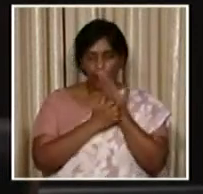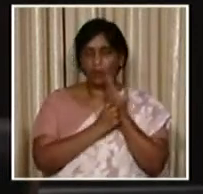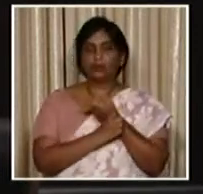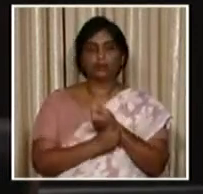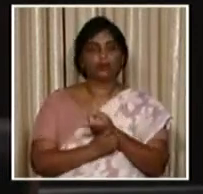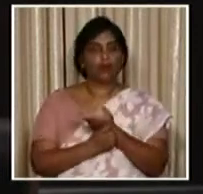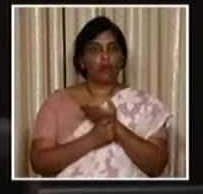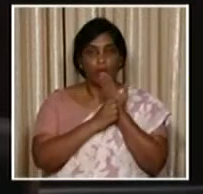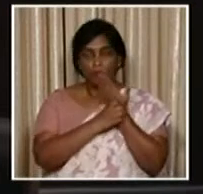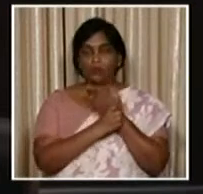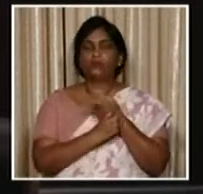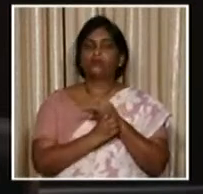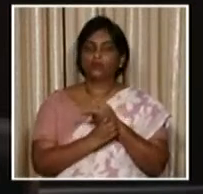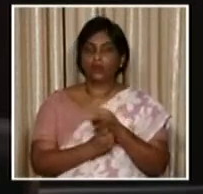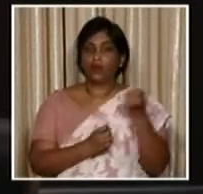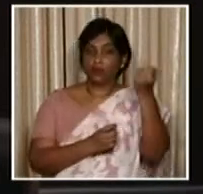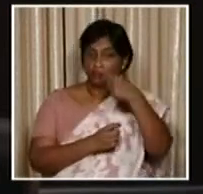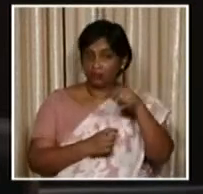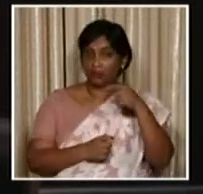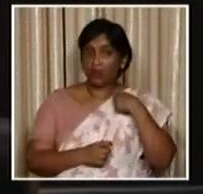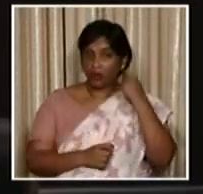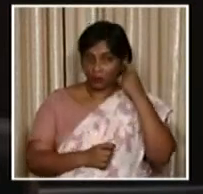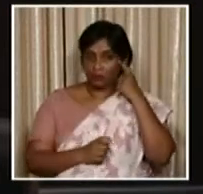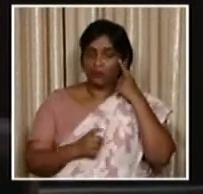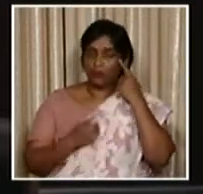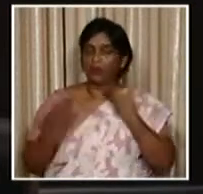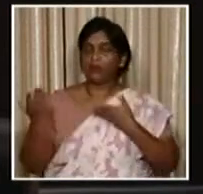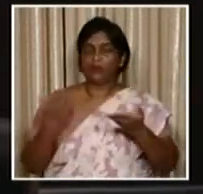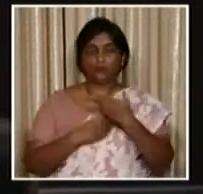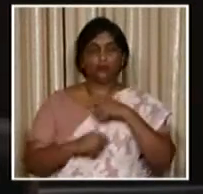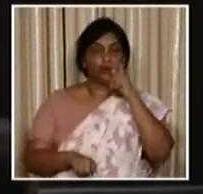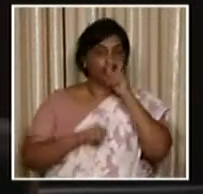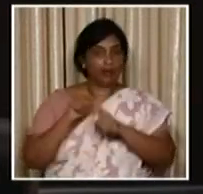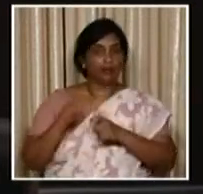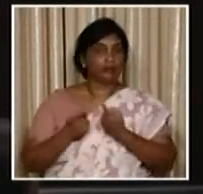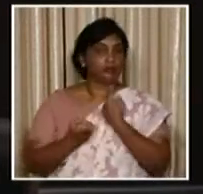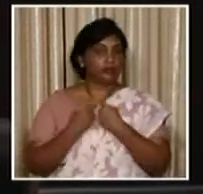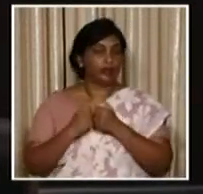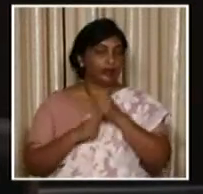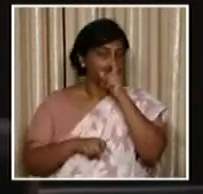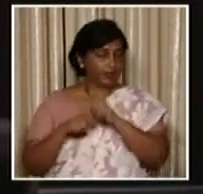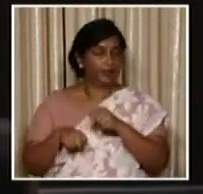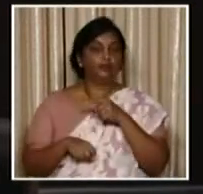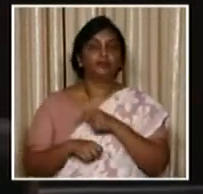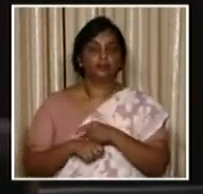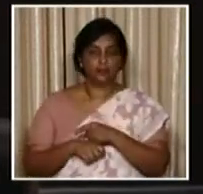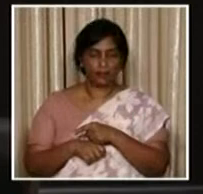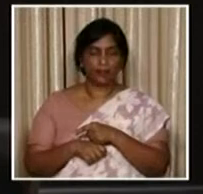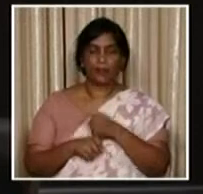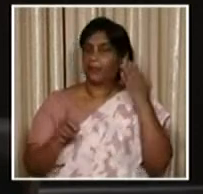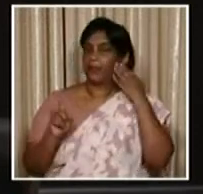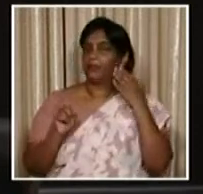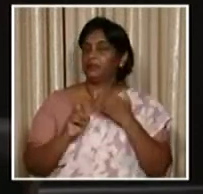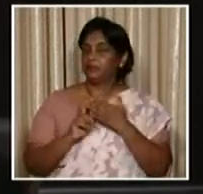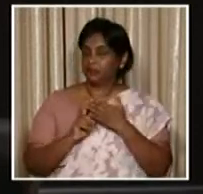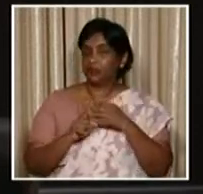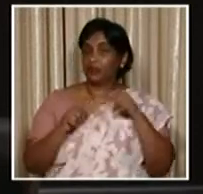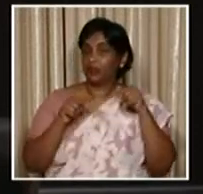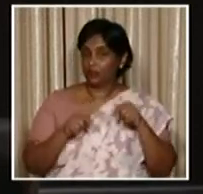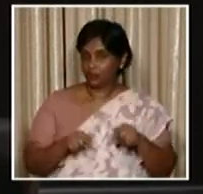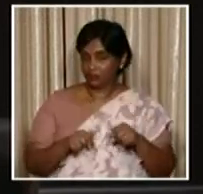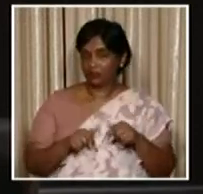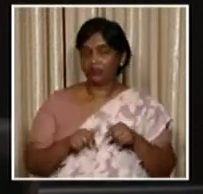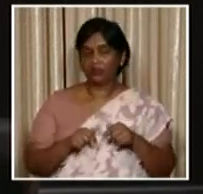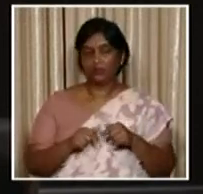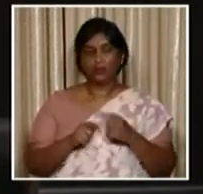මේ වලින් තිබුණා කියලා ඔබ තමුන්නාන්සලා දන්නවා අපි කාටත් මේ නිලධාරින්ට විමර්ශන නිලධාරින්ට මේ පිළිබඳව අද